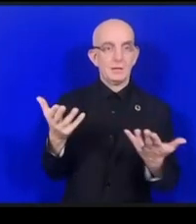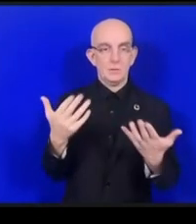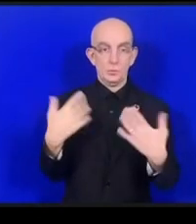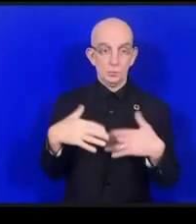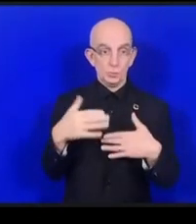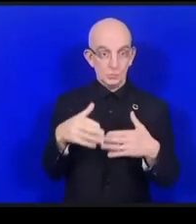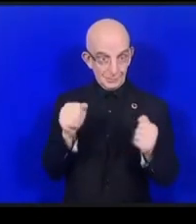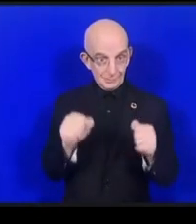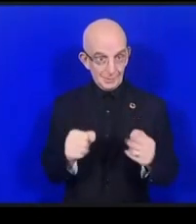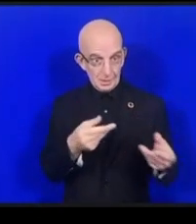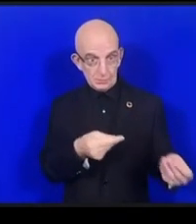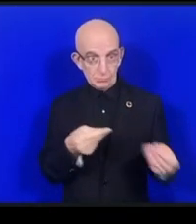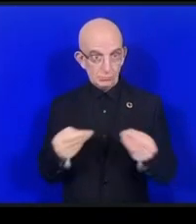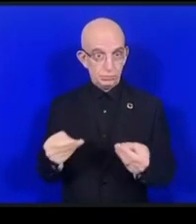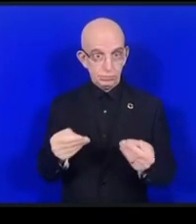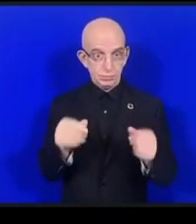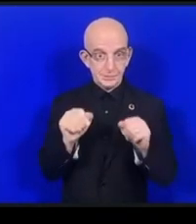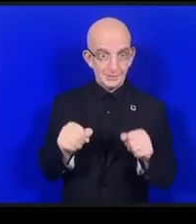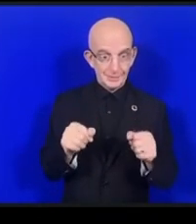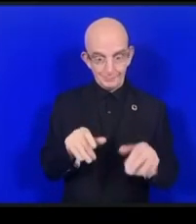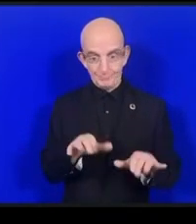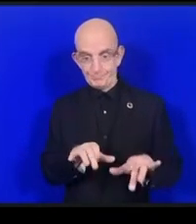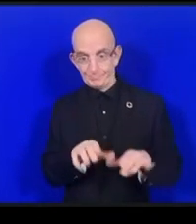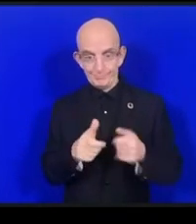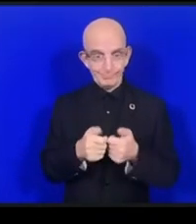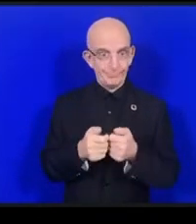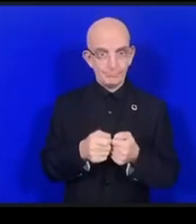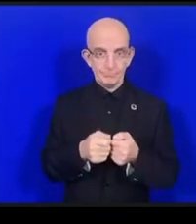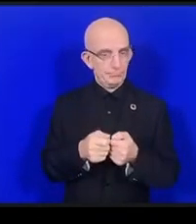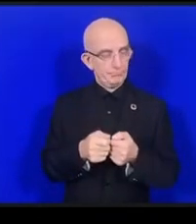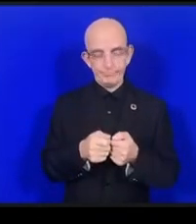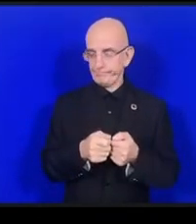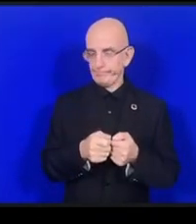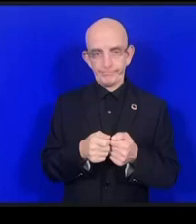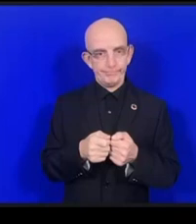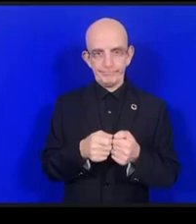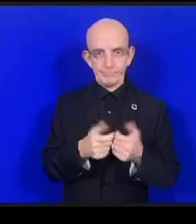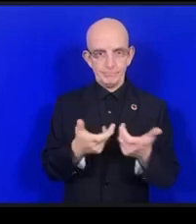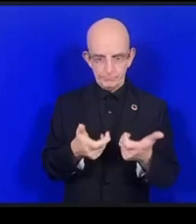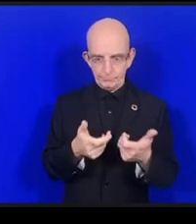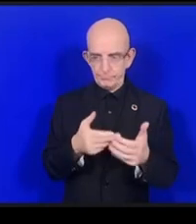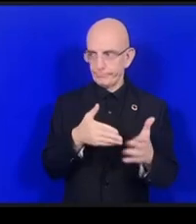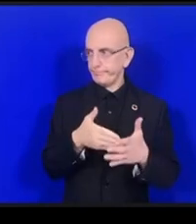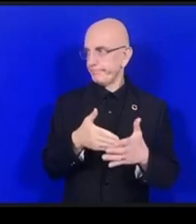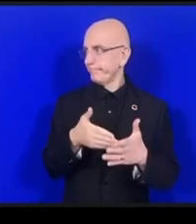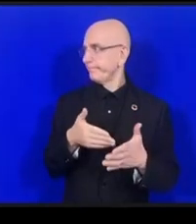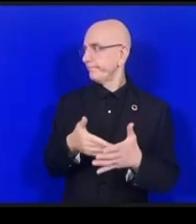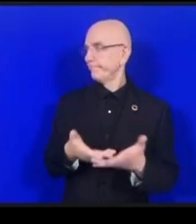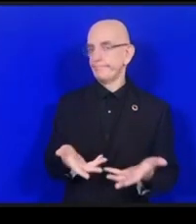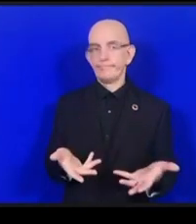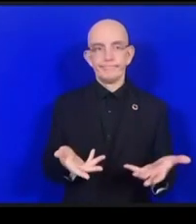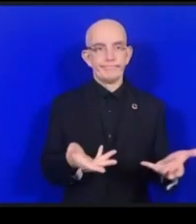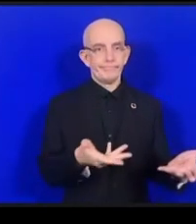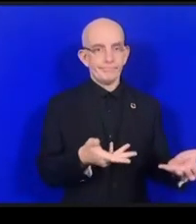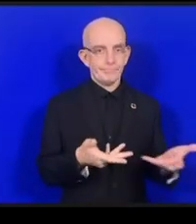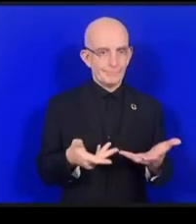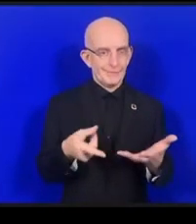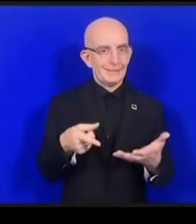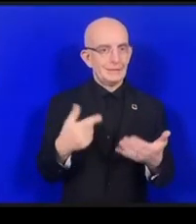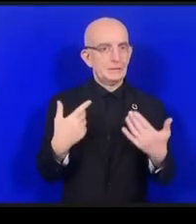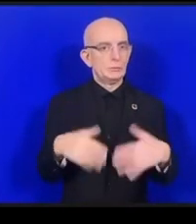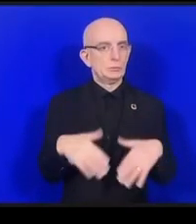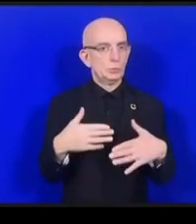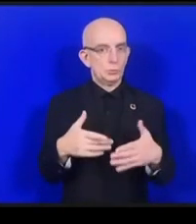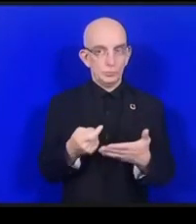доступ к интернету интернет становится всё дороже и дороже и не каждый представитель